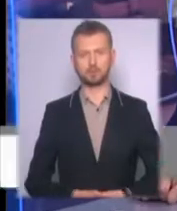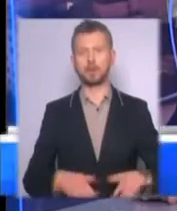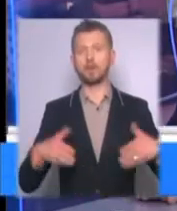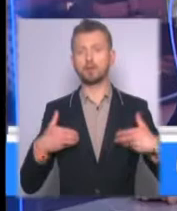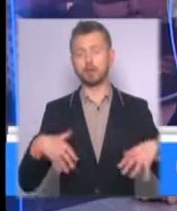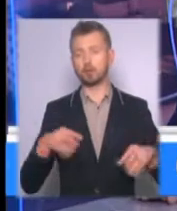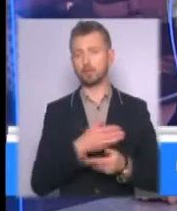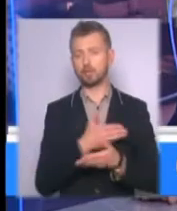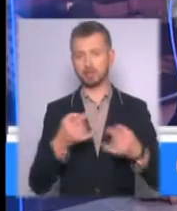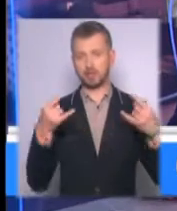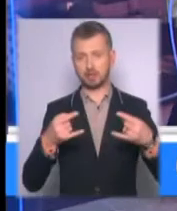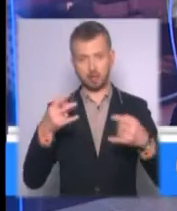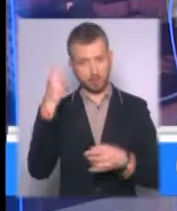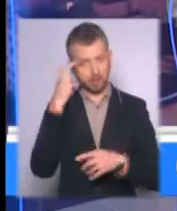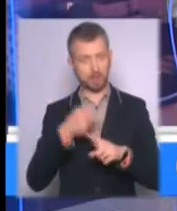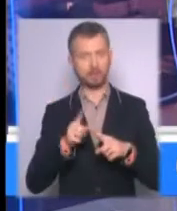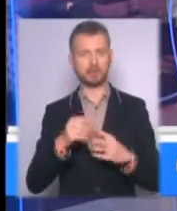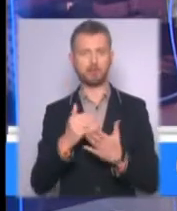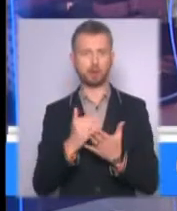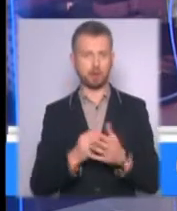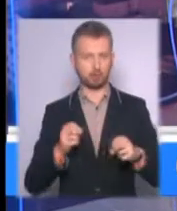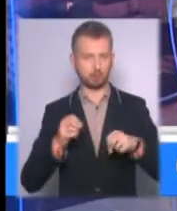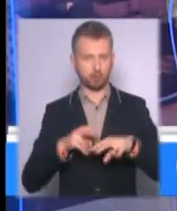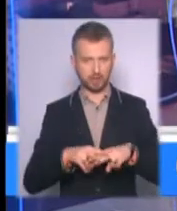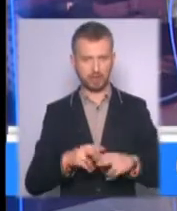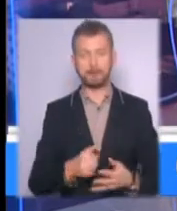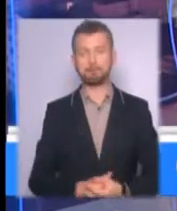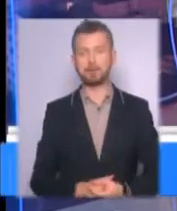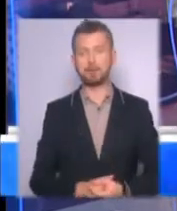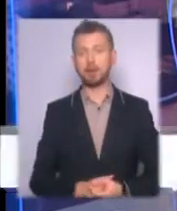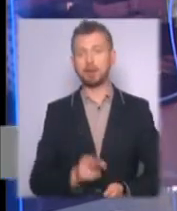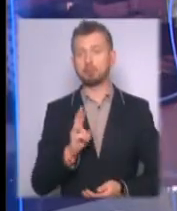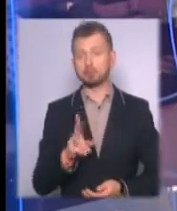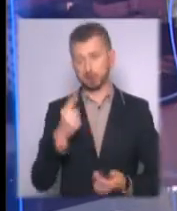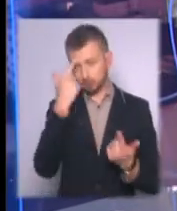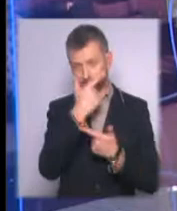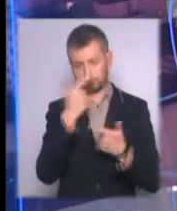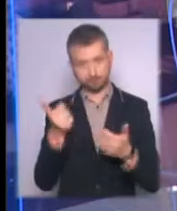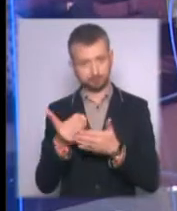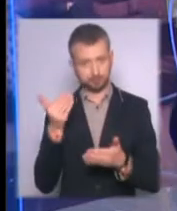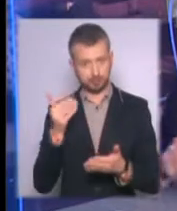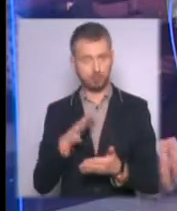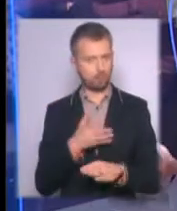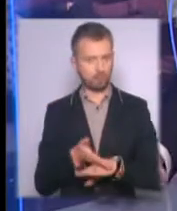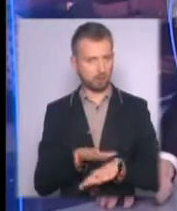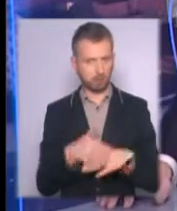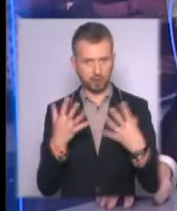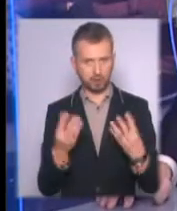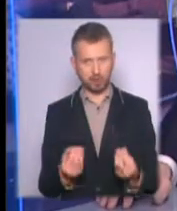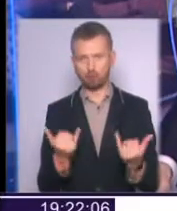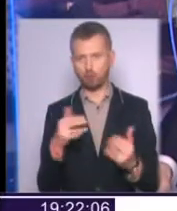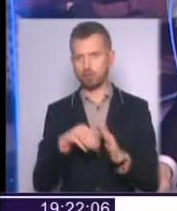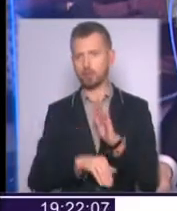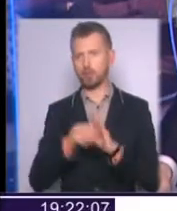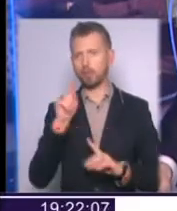Вітаємо всіх, хто з нами на телеканалі «Київ». Це програма «Столиця». З вами ведучий Сергій Дойко. Власне, як я анонсував, сьогодні такий був непростий день, м'яко кажучи, у